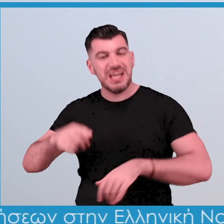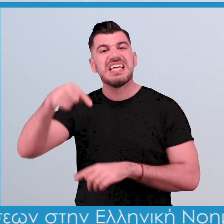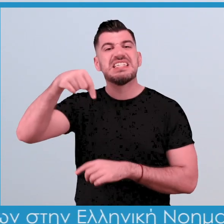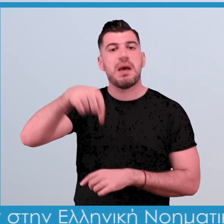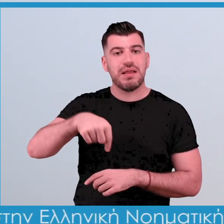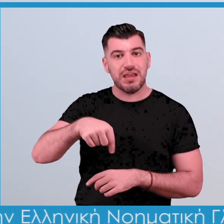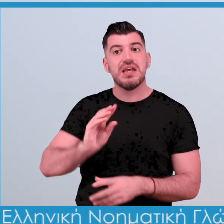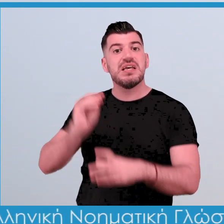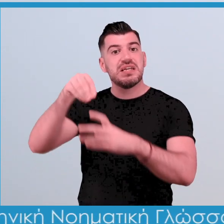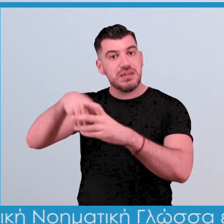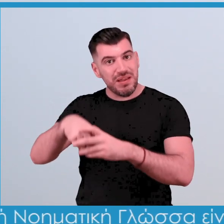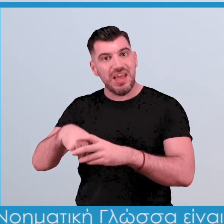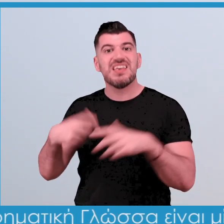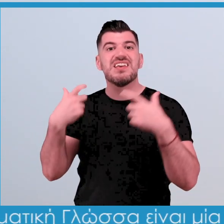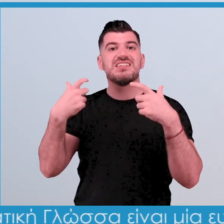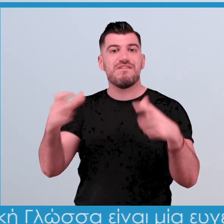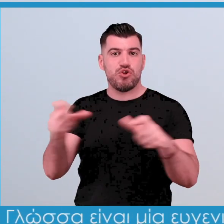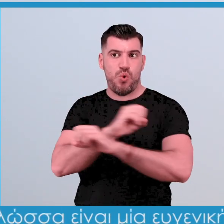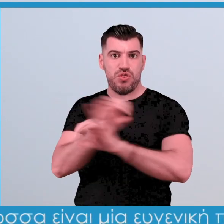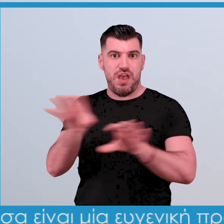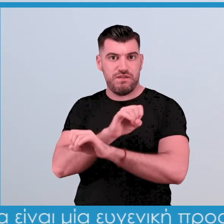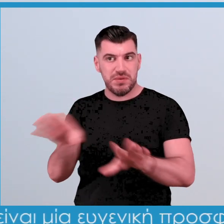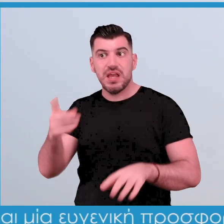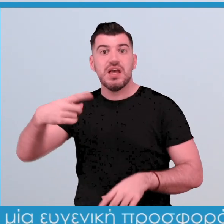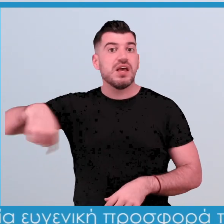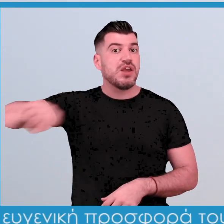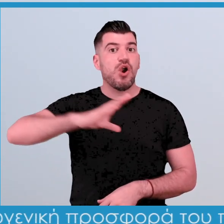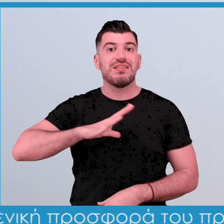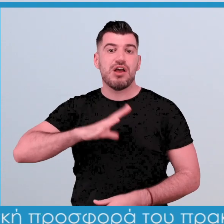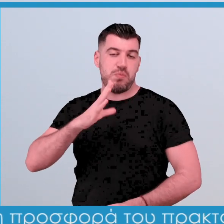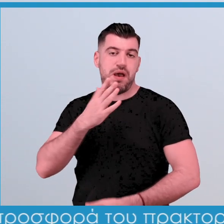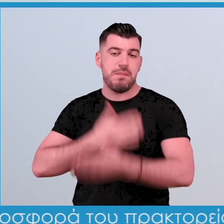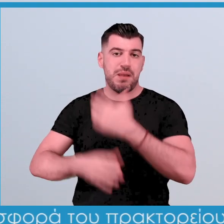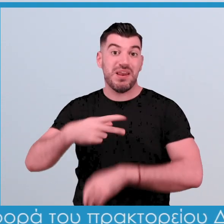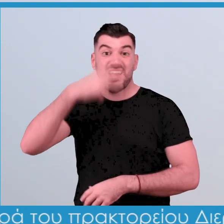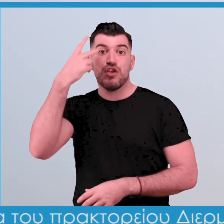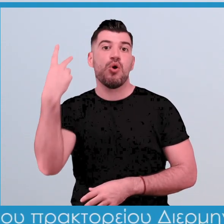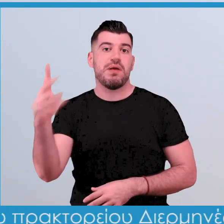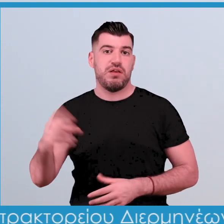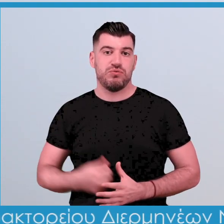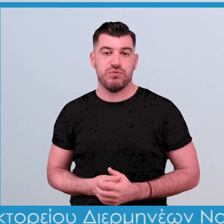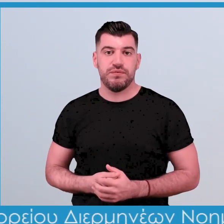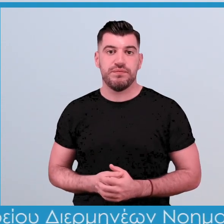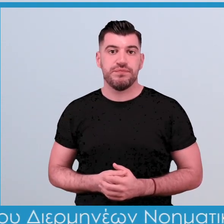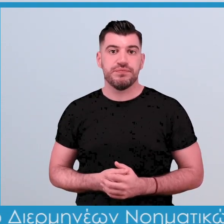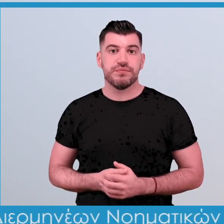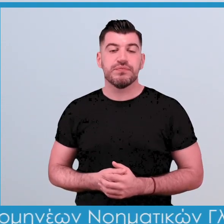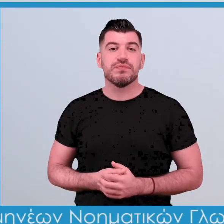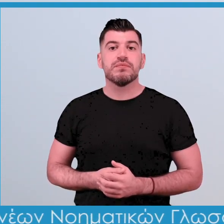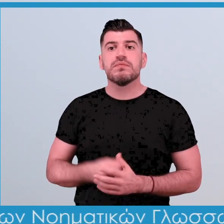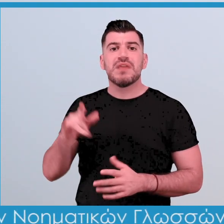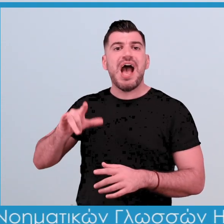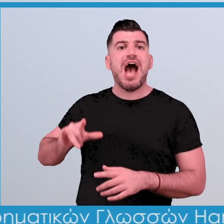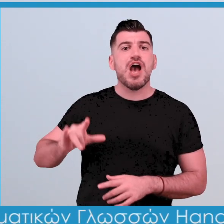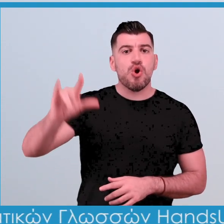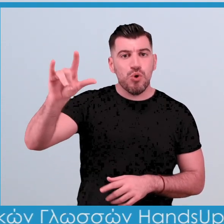τον σεβασμό στα δικαιώματα ατόμων με αναπηρία. Προβλήματα υπήρχαν σε γνωστή αεροπορική εταιρεία για ζευγάρι